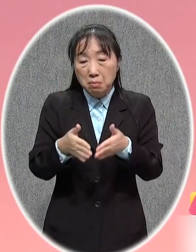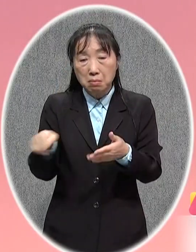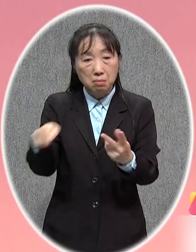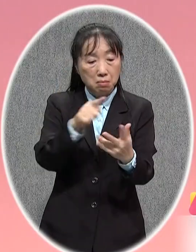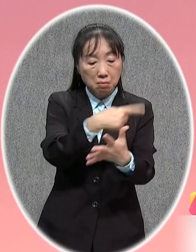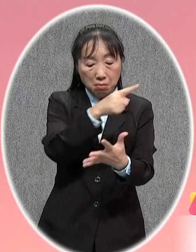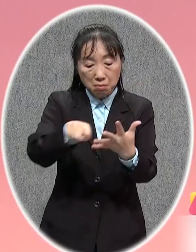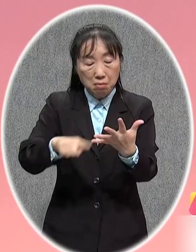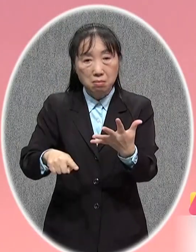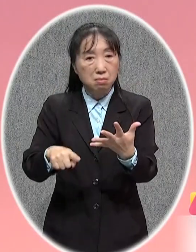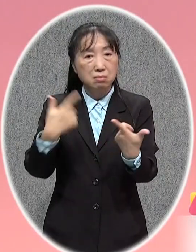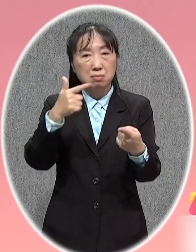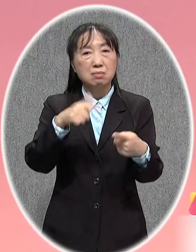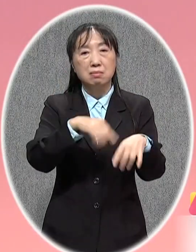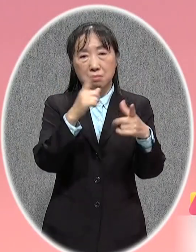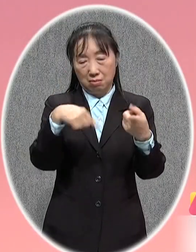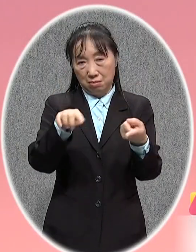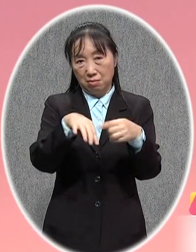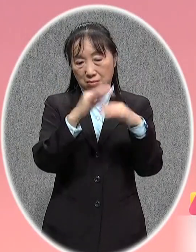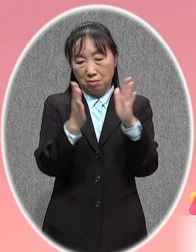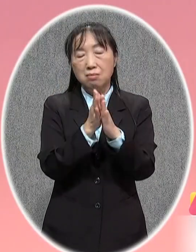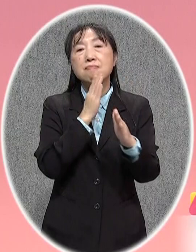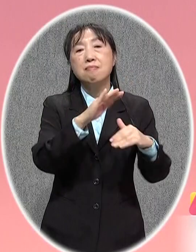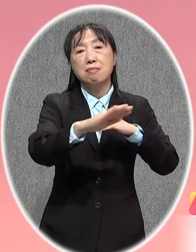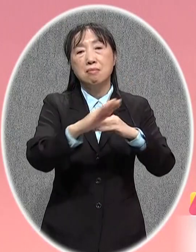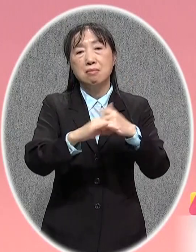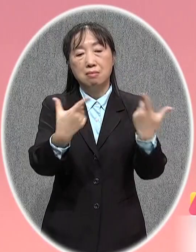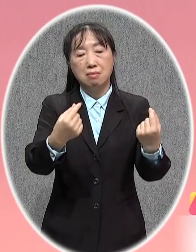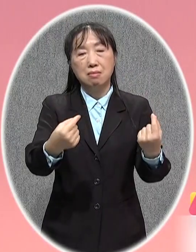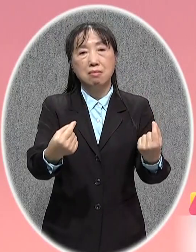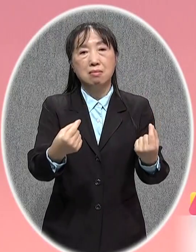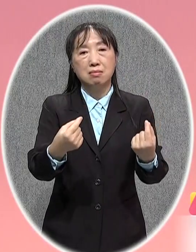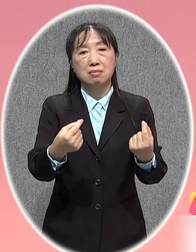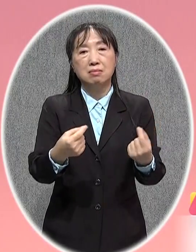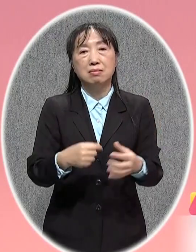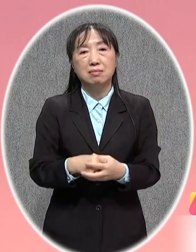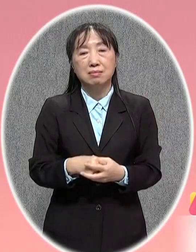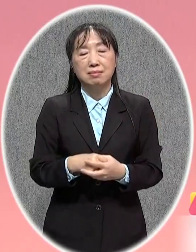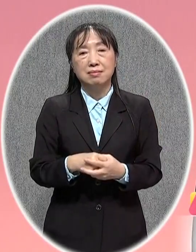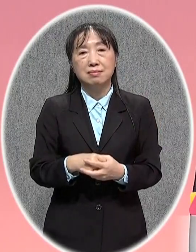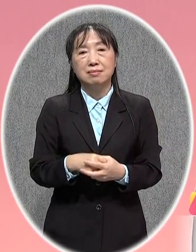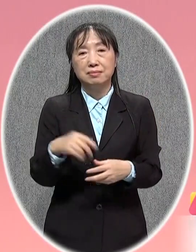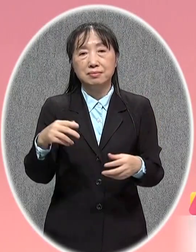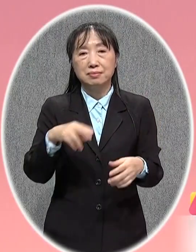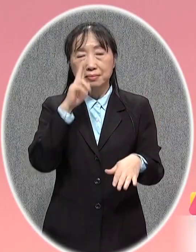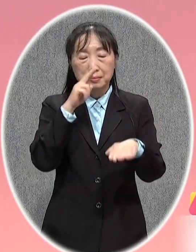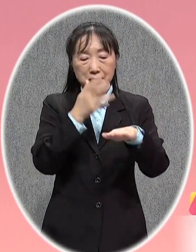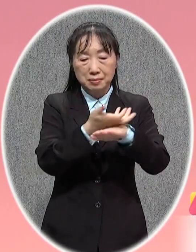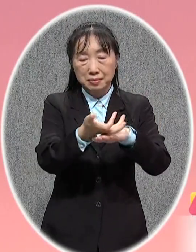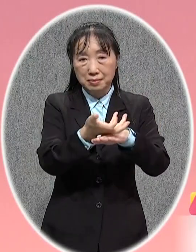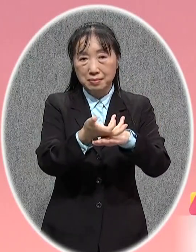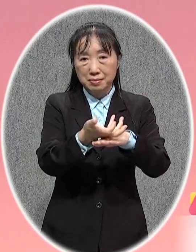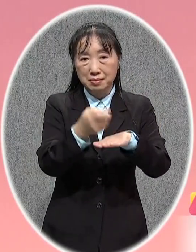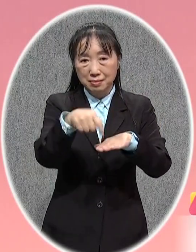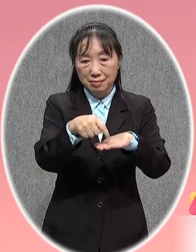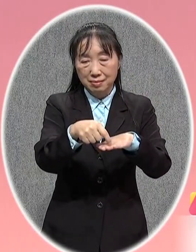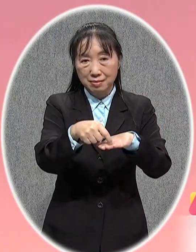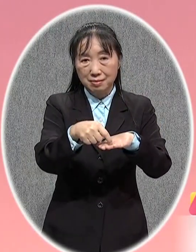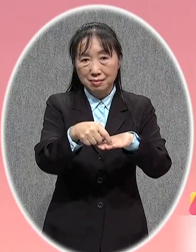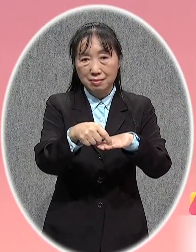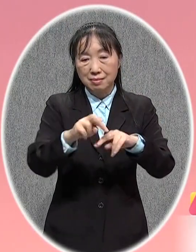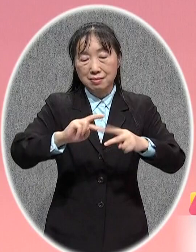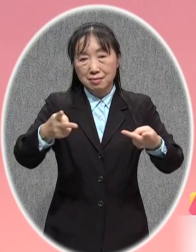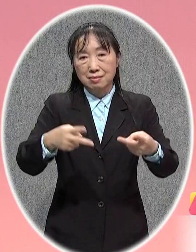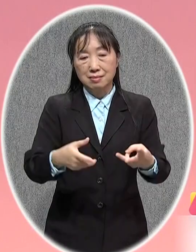该要同等公平的来看待。而且藻礁迁移就是把三